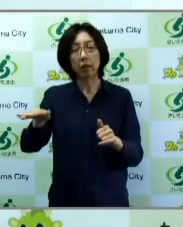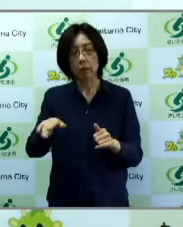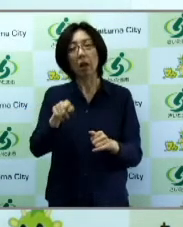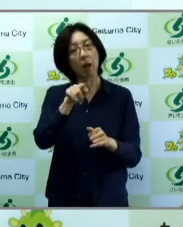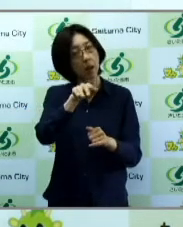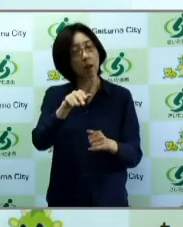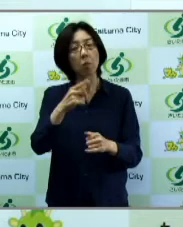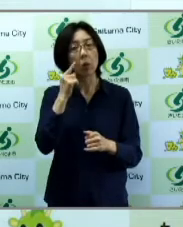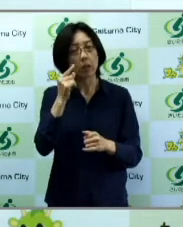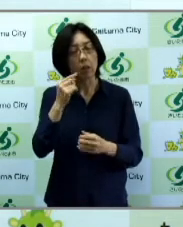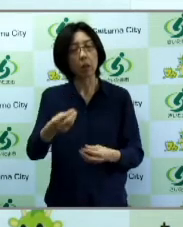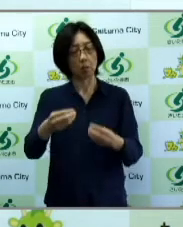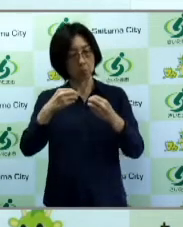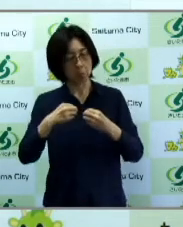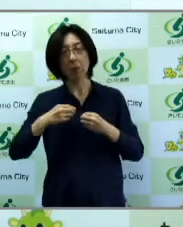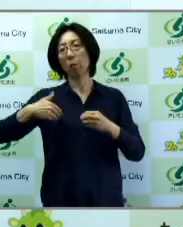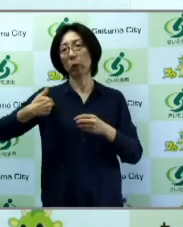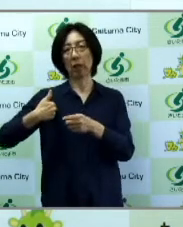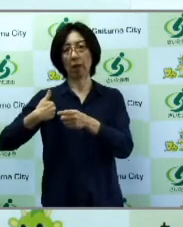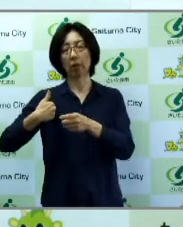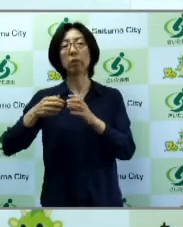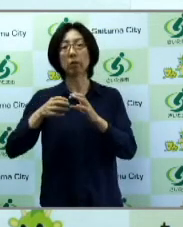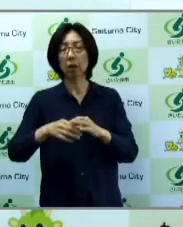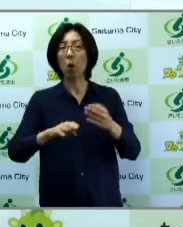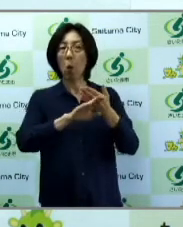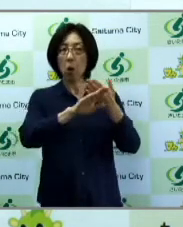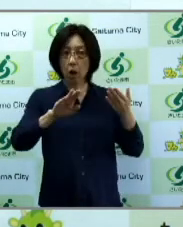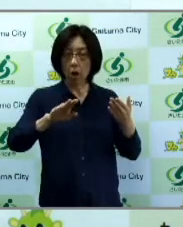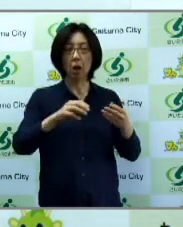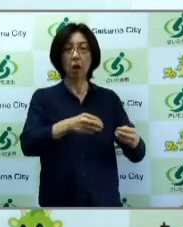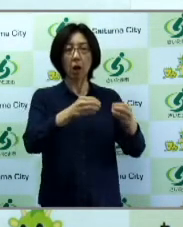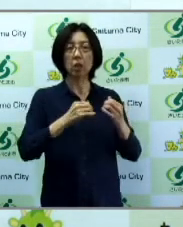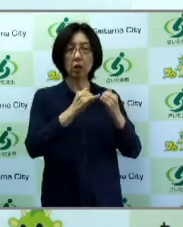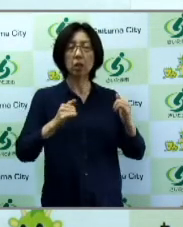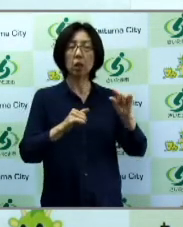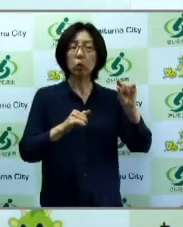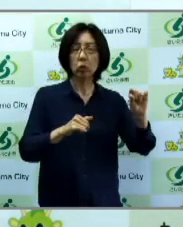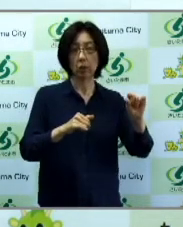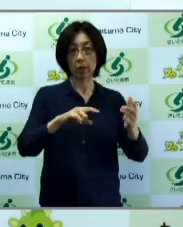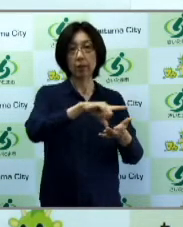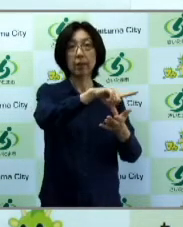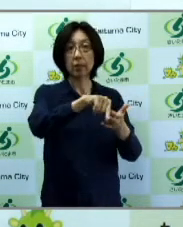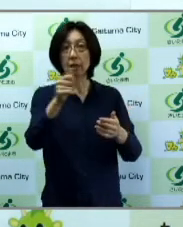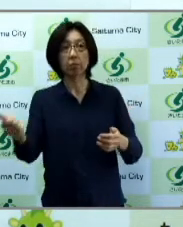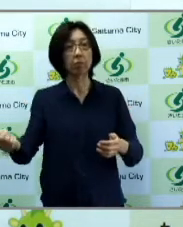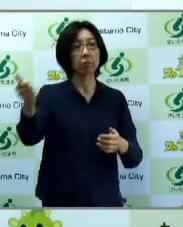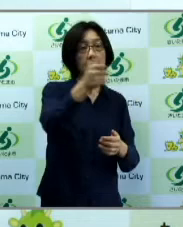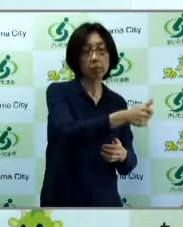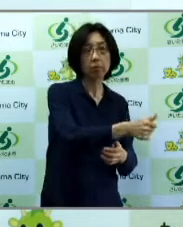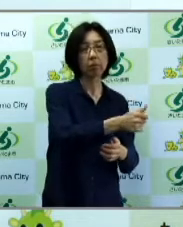をメッセージとして、おっしゃる考えがあるのか、あと時期についてはですね、